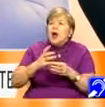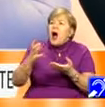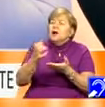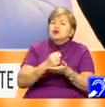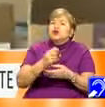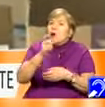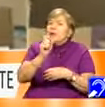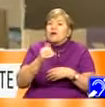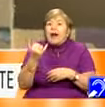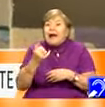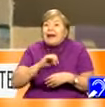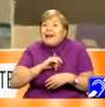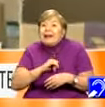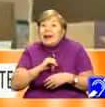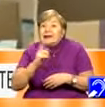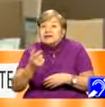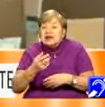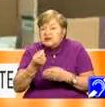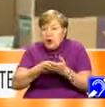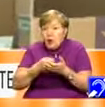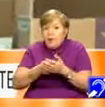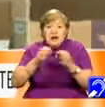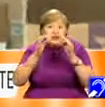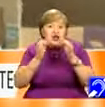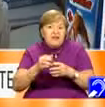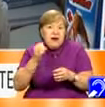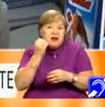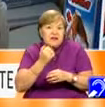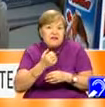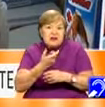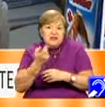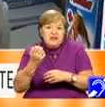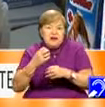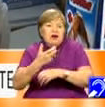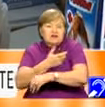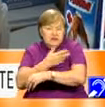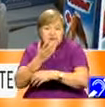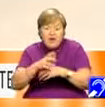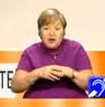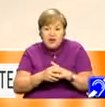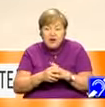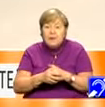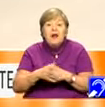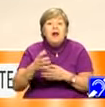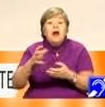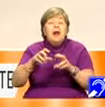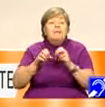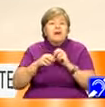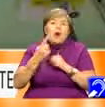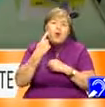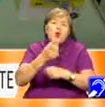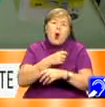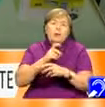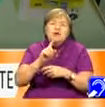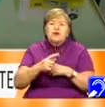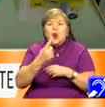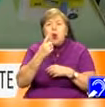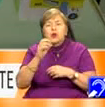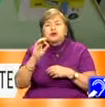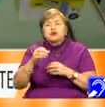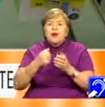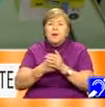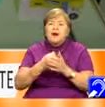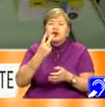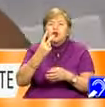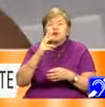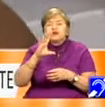de obținerea unui certificat de vaccinare. La rândul lor, persoanele percepeau un comision cuprins între 100 și